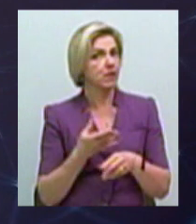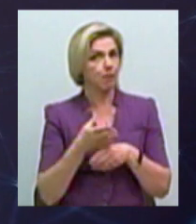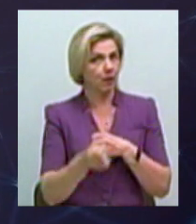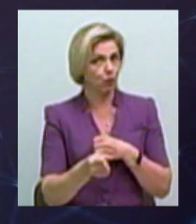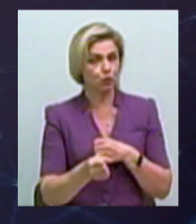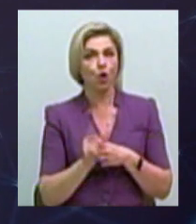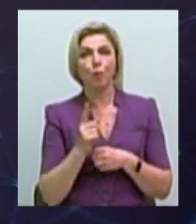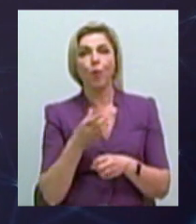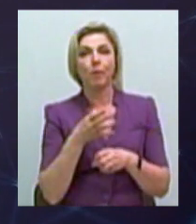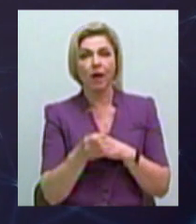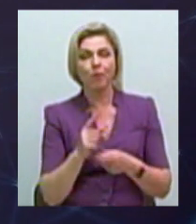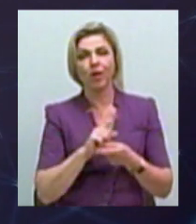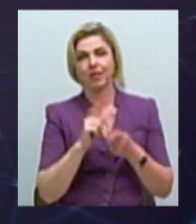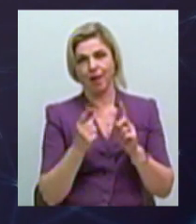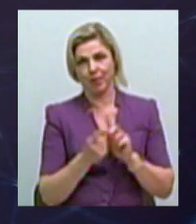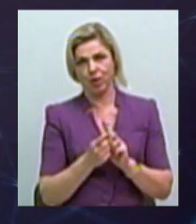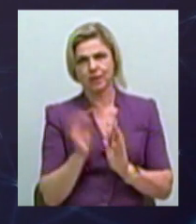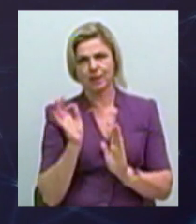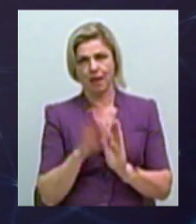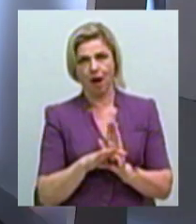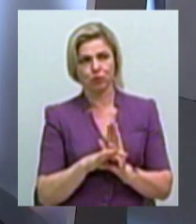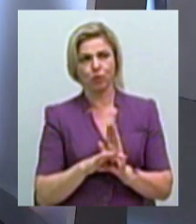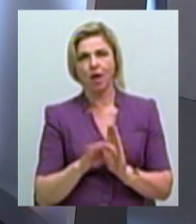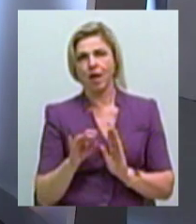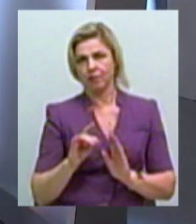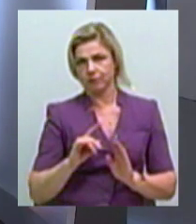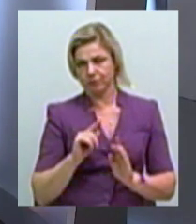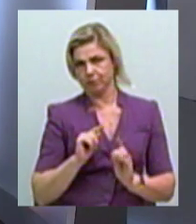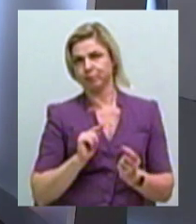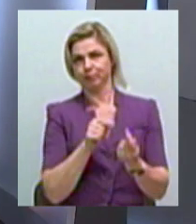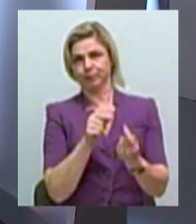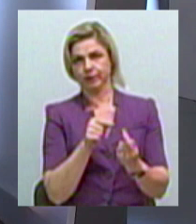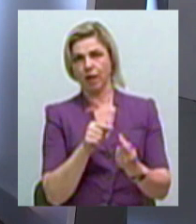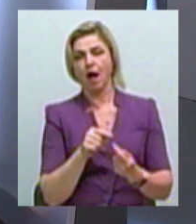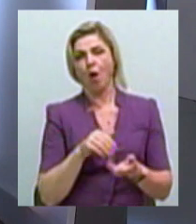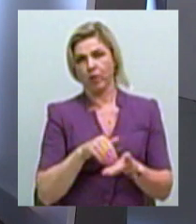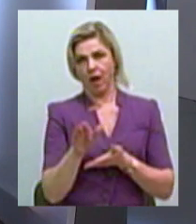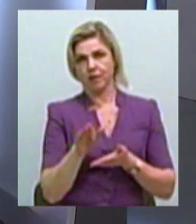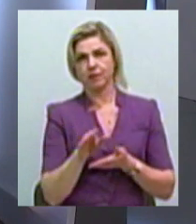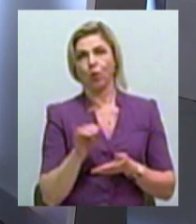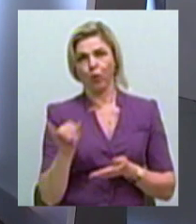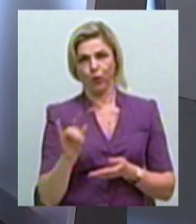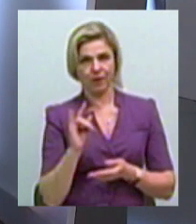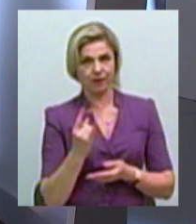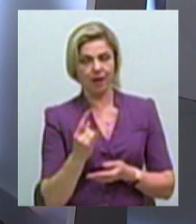Тому що примус, навпаки, матиме відразу реакцію відразу у дитини. Але з